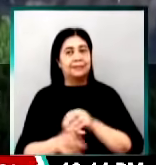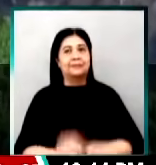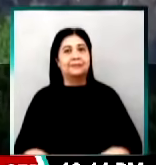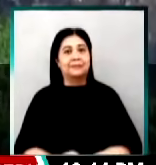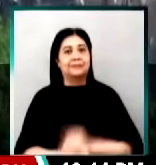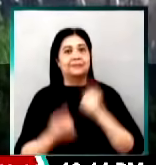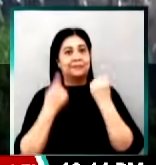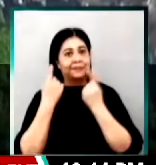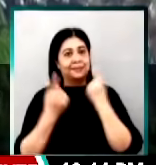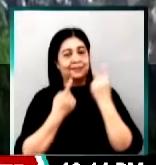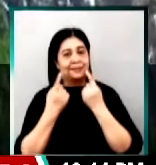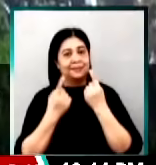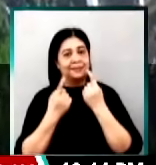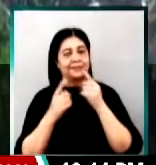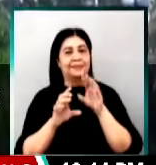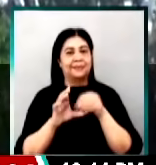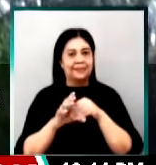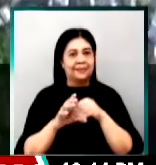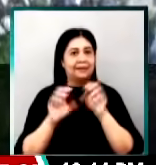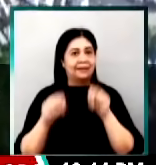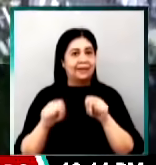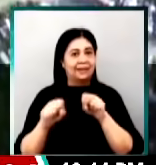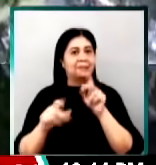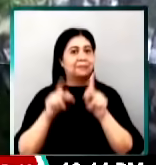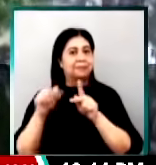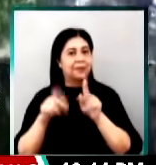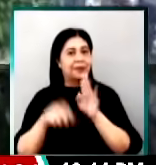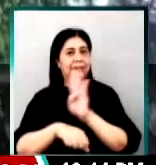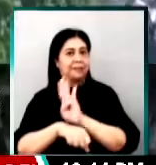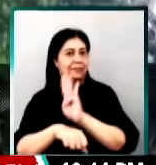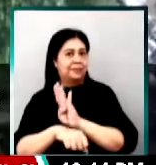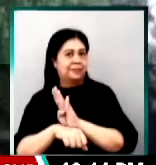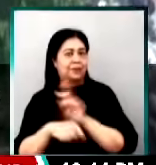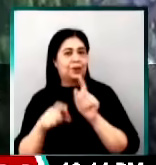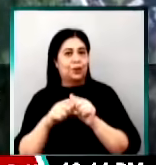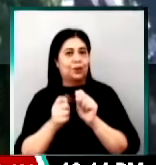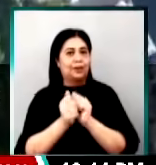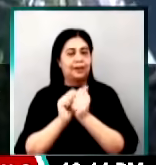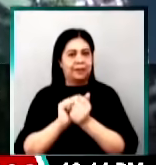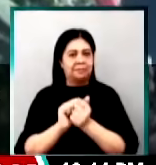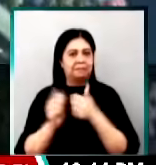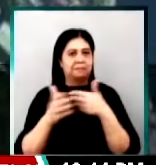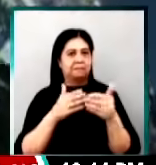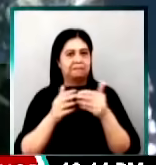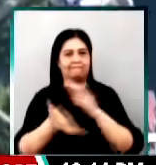isinaalang-alang nila ang kakayahan ng mga tao at negosyo na mag-adapt sa kabila ng pandemya.